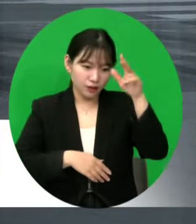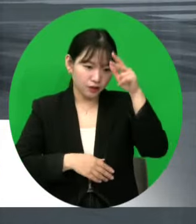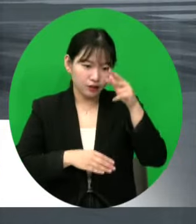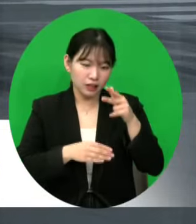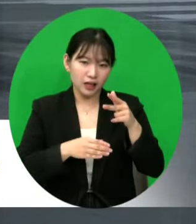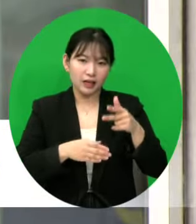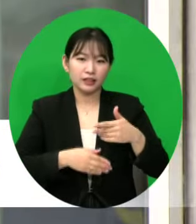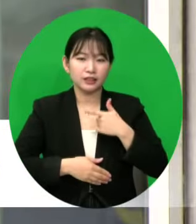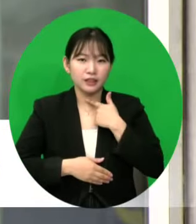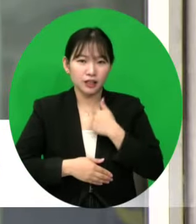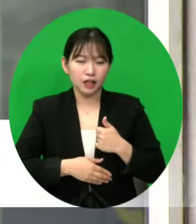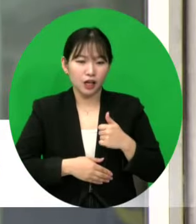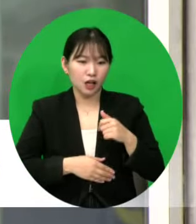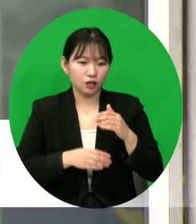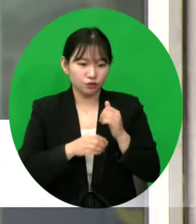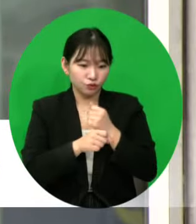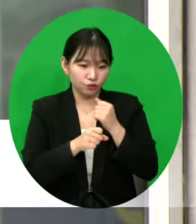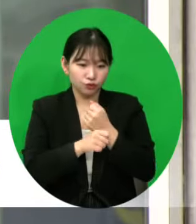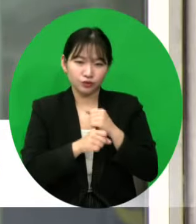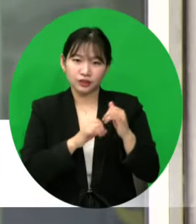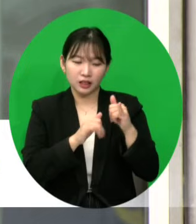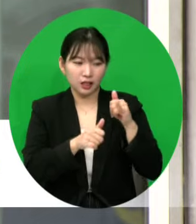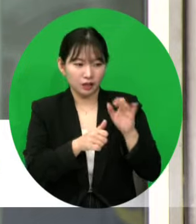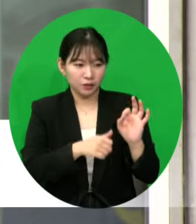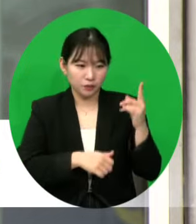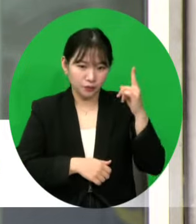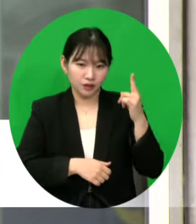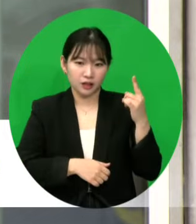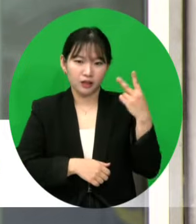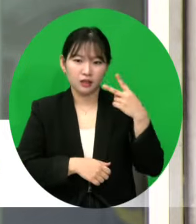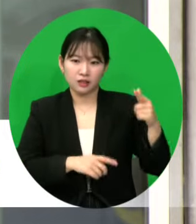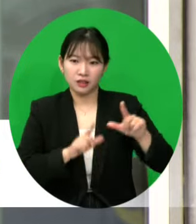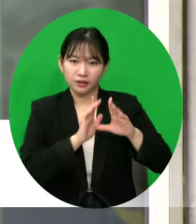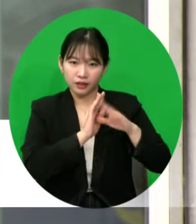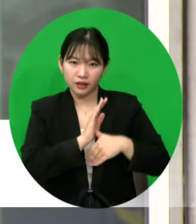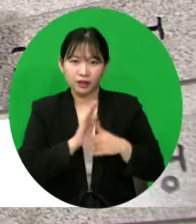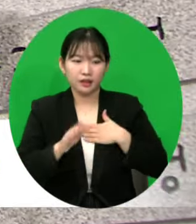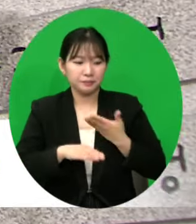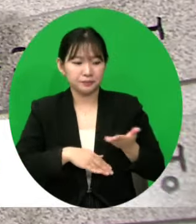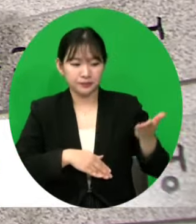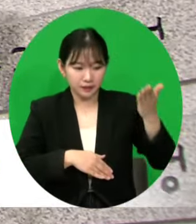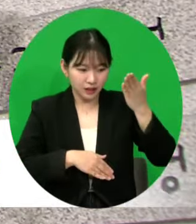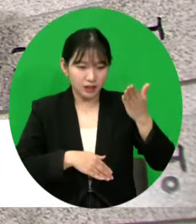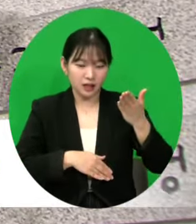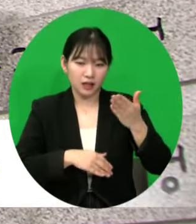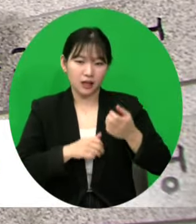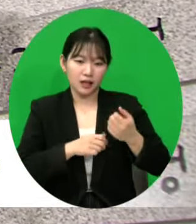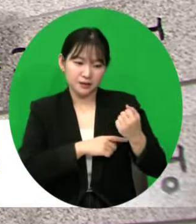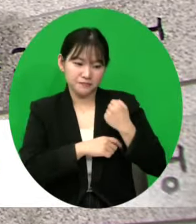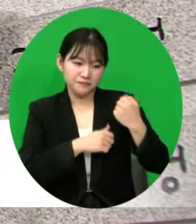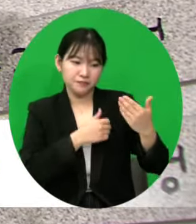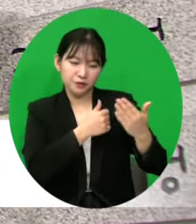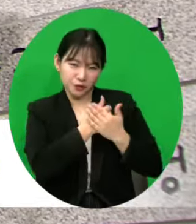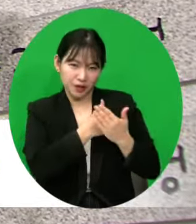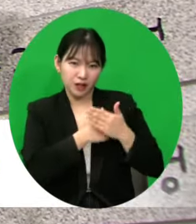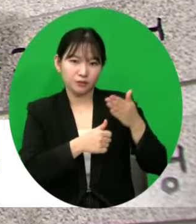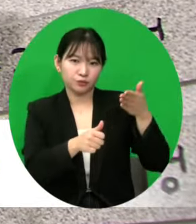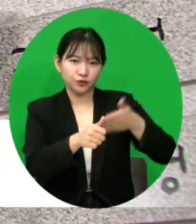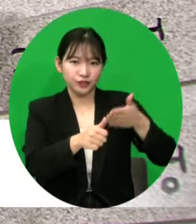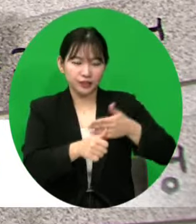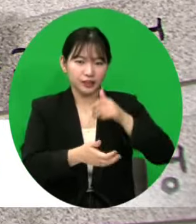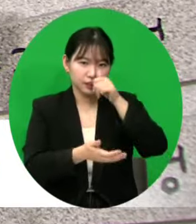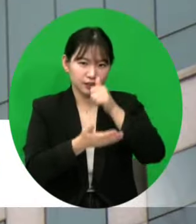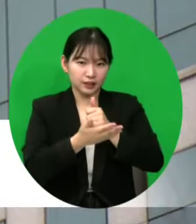통해 2021년 당시의 전남 경찰청장에게 승진 전보 인사의 영향력을 행사해 달라고 청탁한